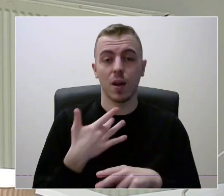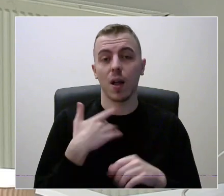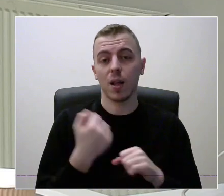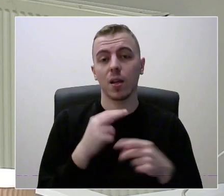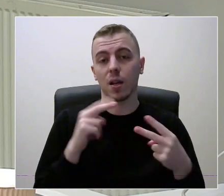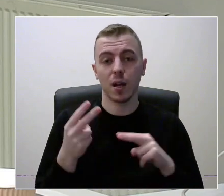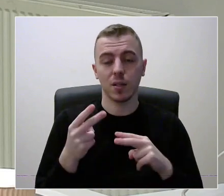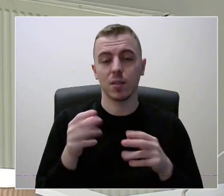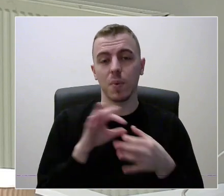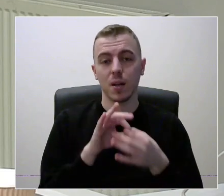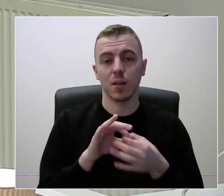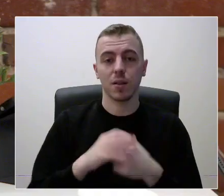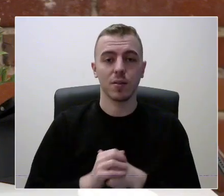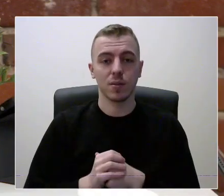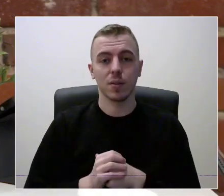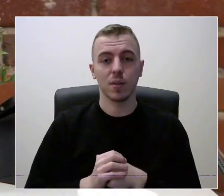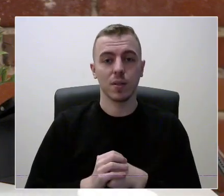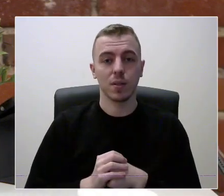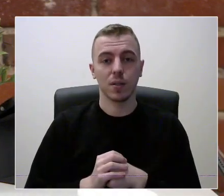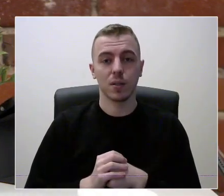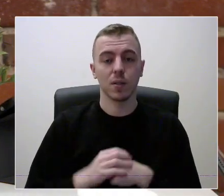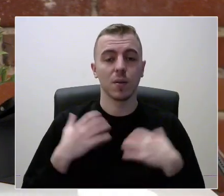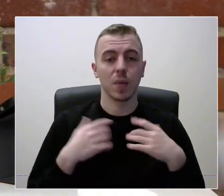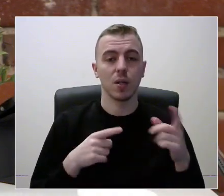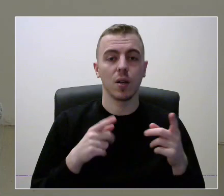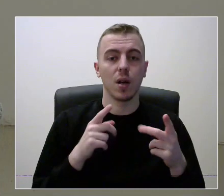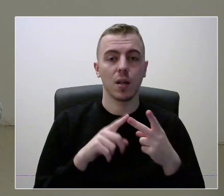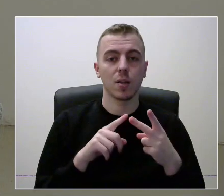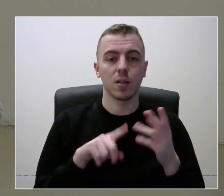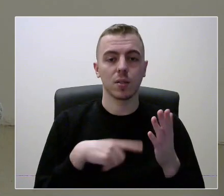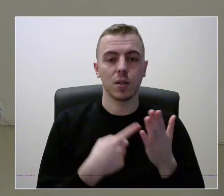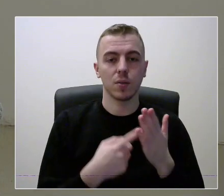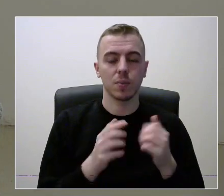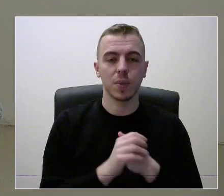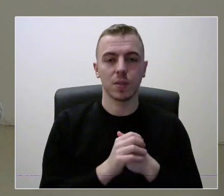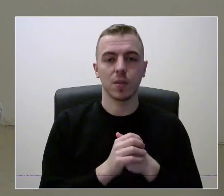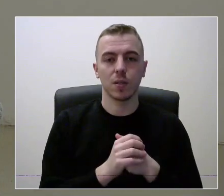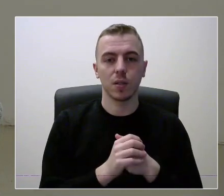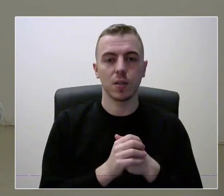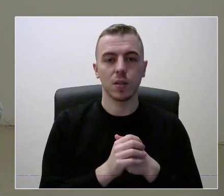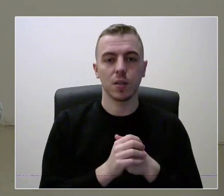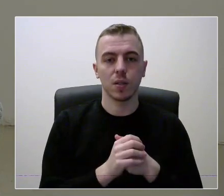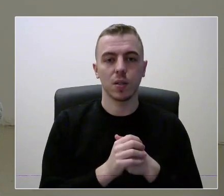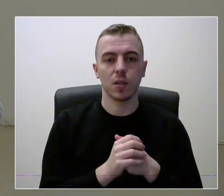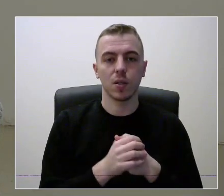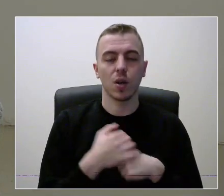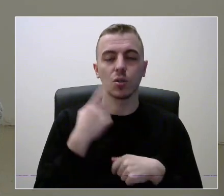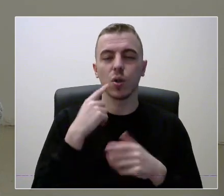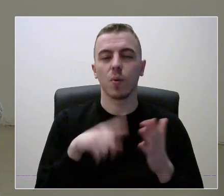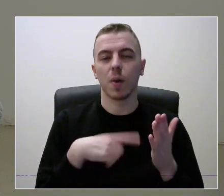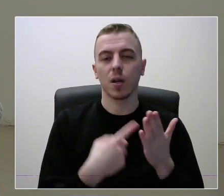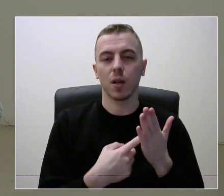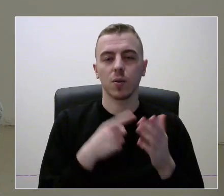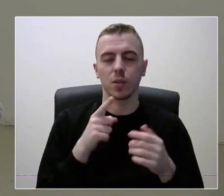koalicijos partnerius. Tai, merė, jūsų klausimas antras. Aš norėjau gerbiamą Žygimantą paklausti. Jūs minėjote čia vieną iš trijų